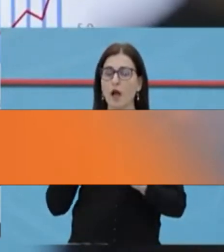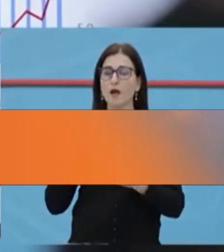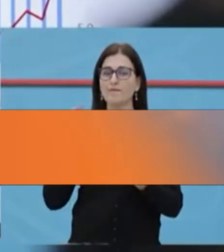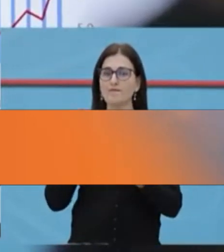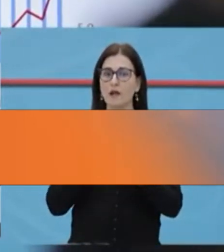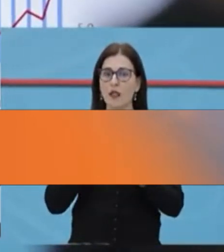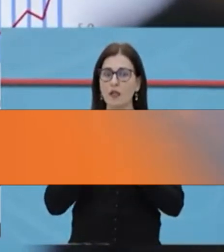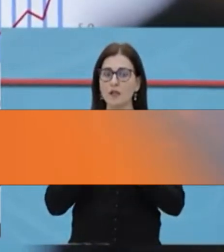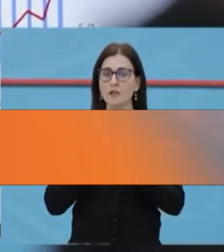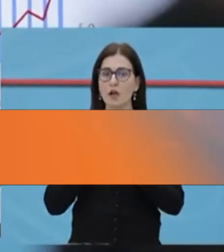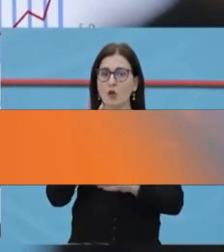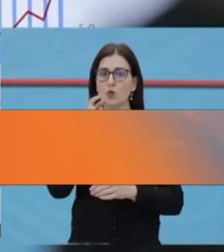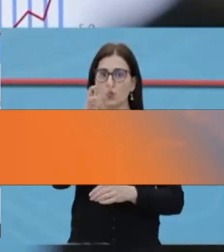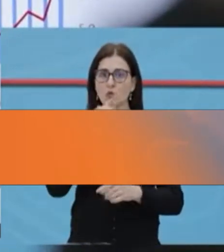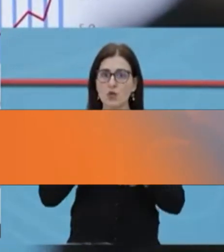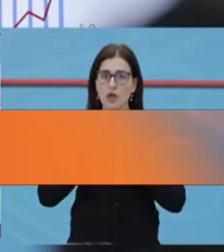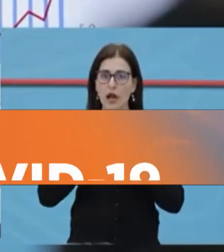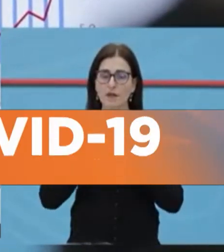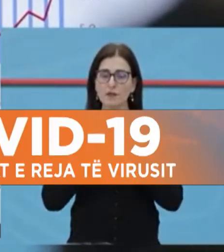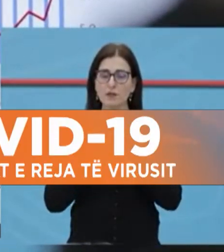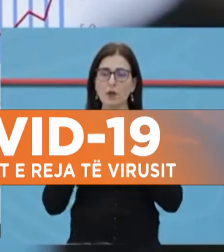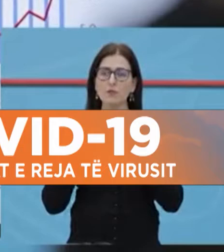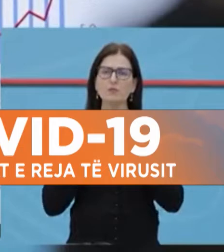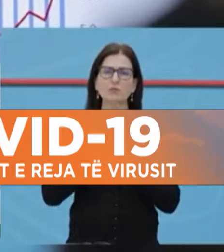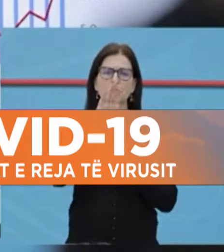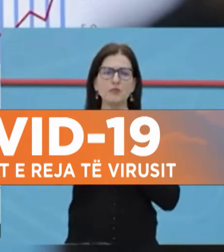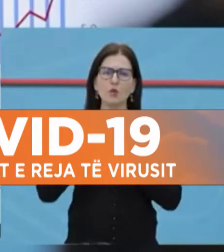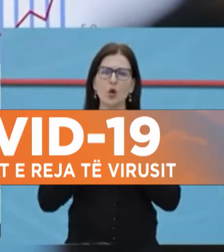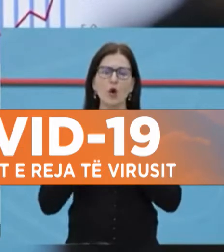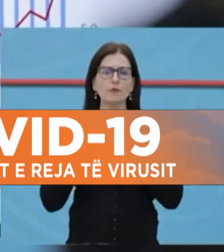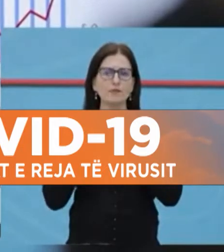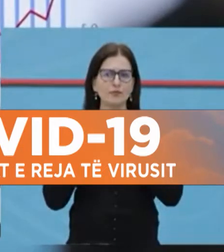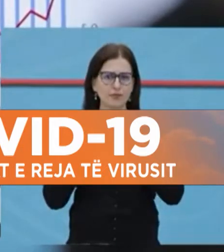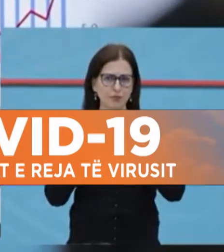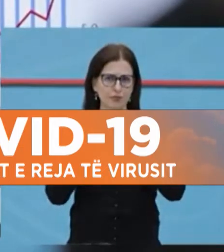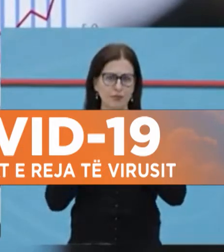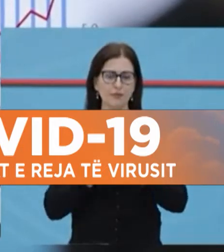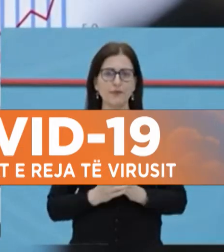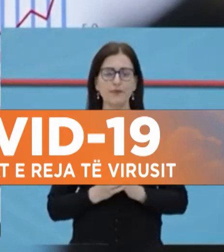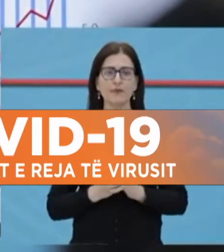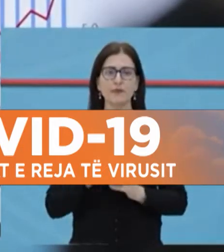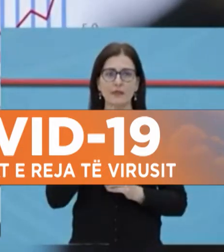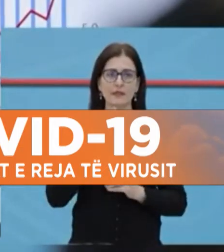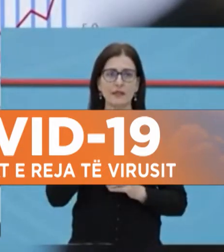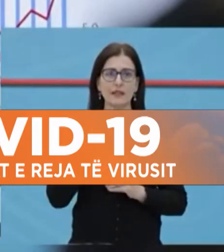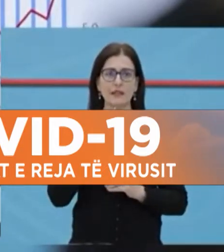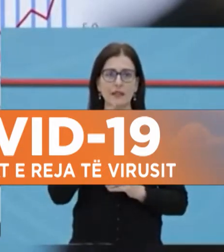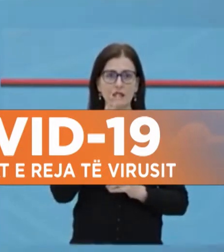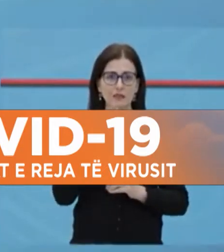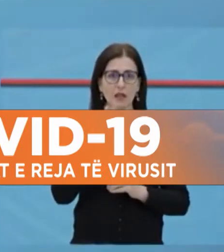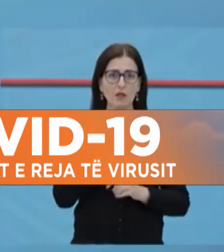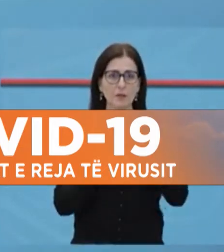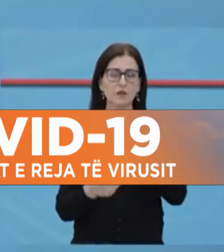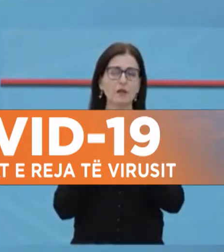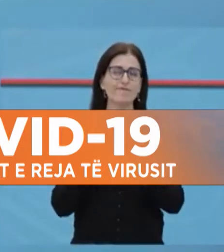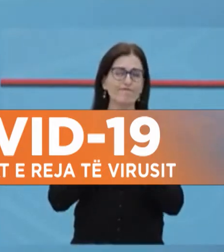e pozitivitetit të mostrave të testuara ka që ndryshmëri të rasteve të konfirmuara gjatë këtyre dy javëve. 24